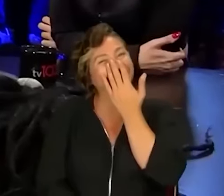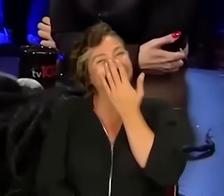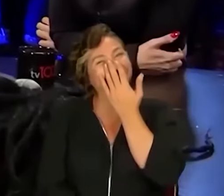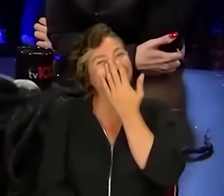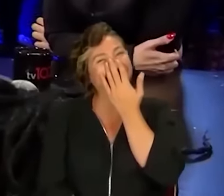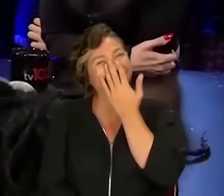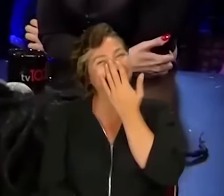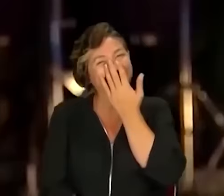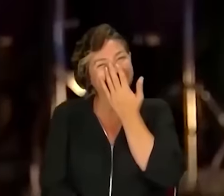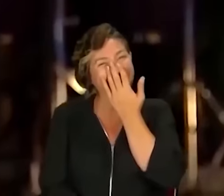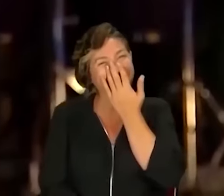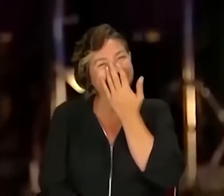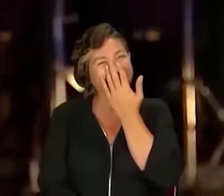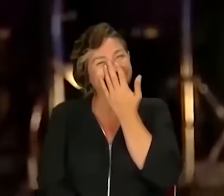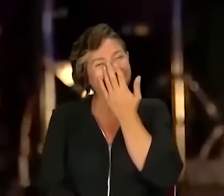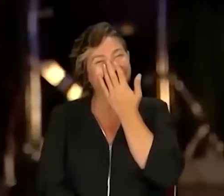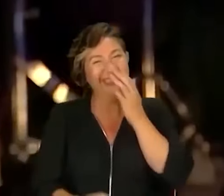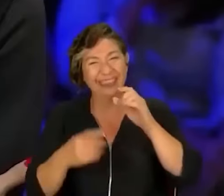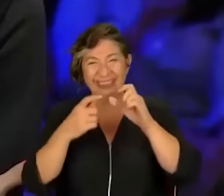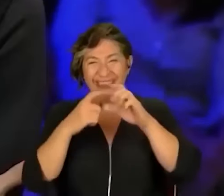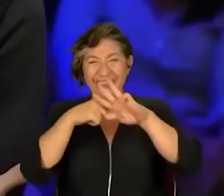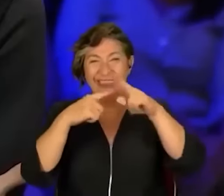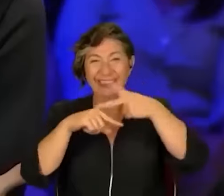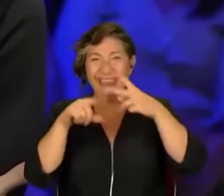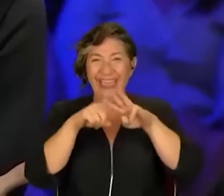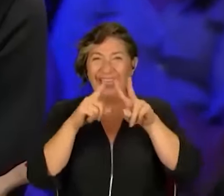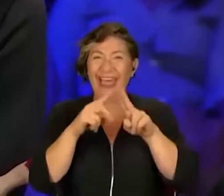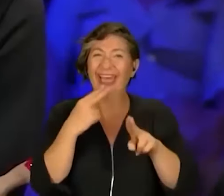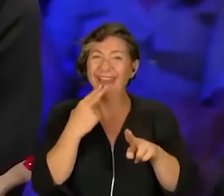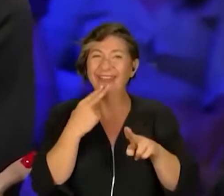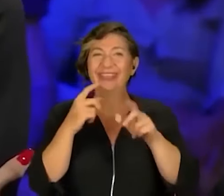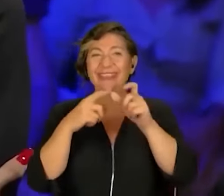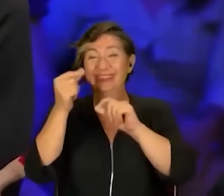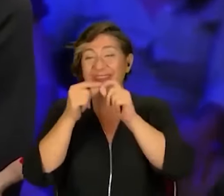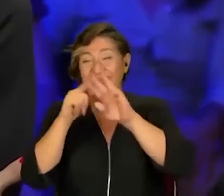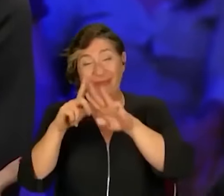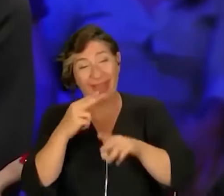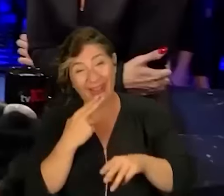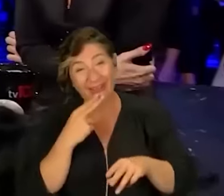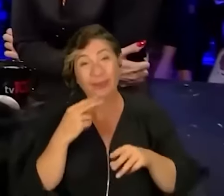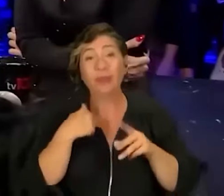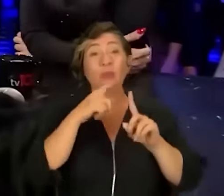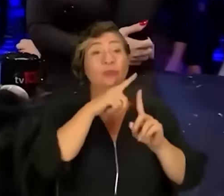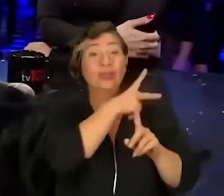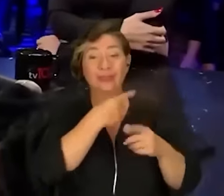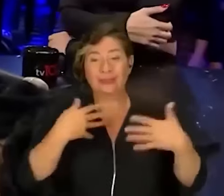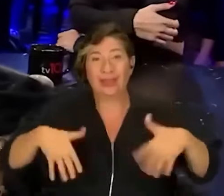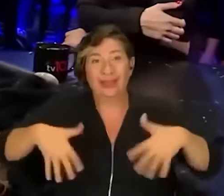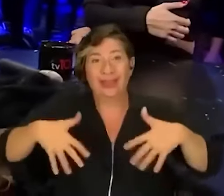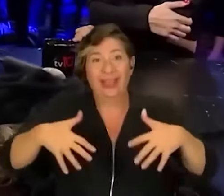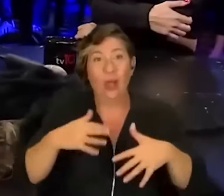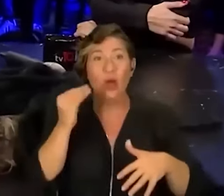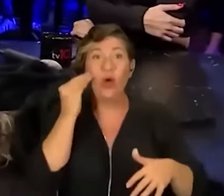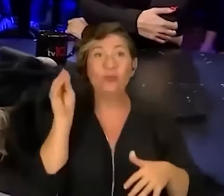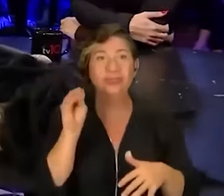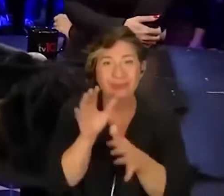titremiyor Sezen hanımla Sibel güzel titre söz Biz tuncerle dinliyoruz seni değil mi ikimiz titreme geçiriyoruz